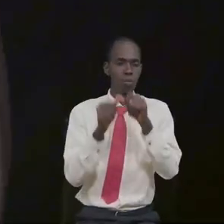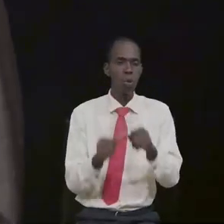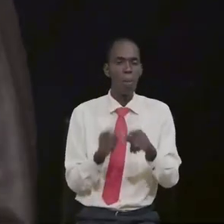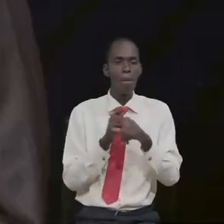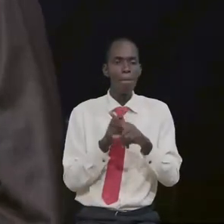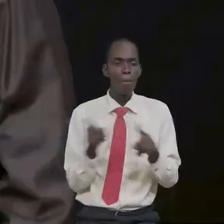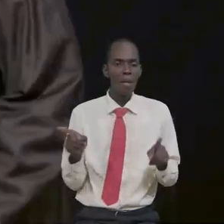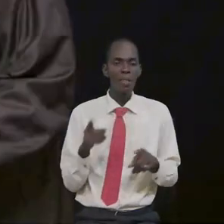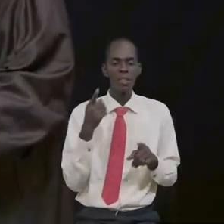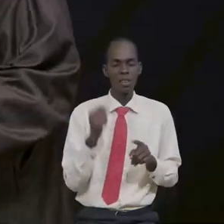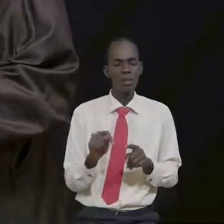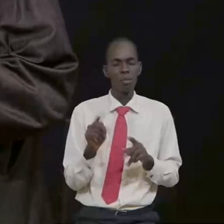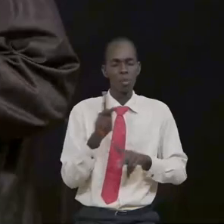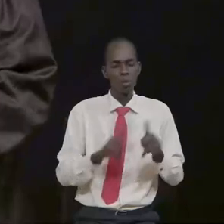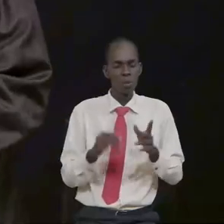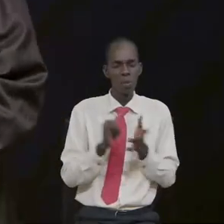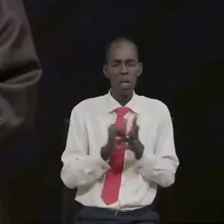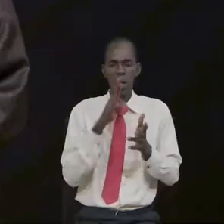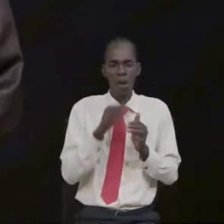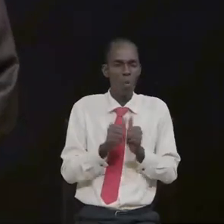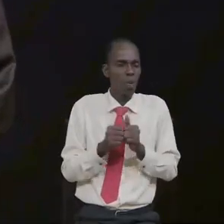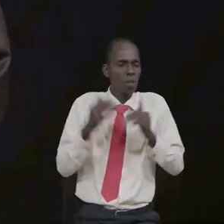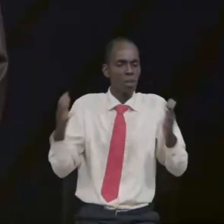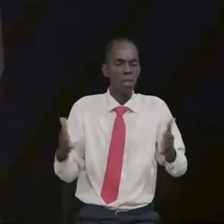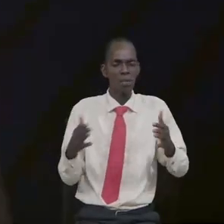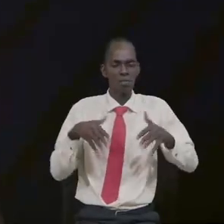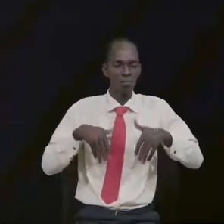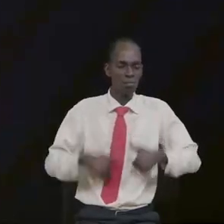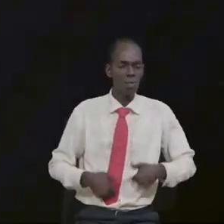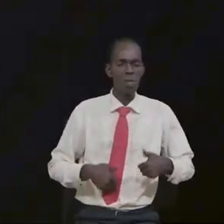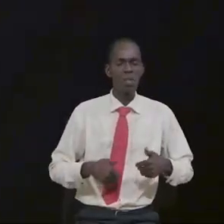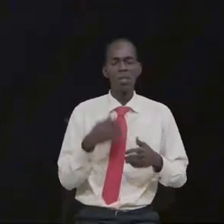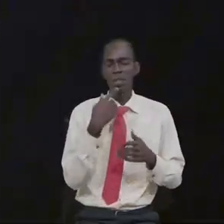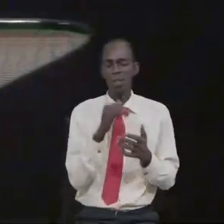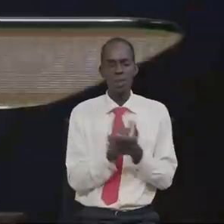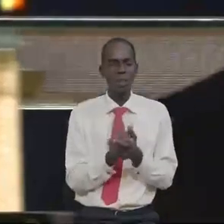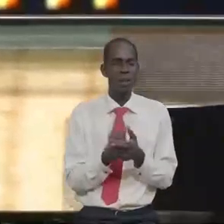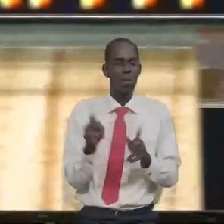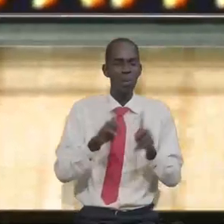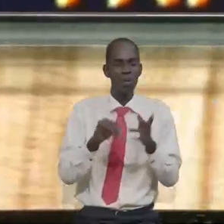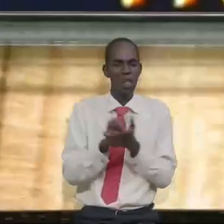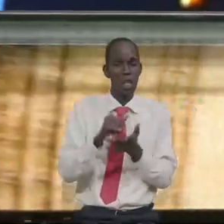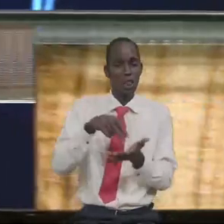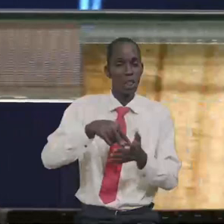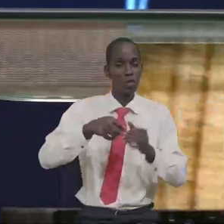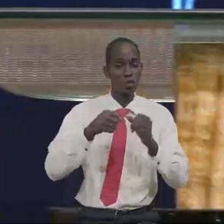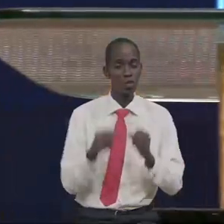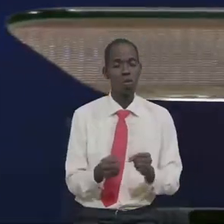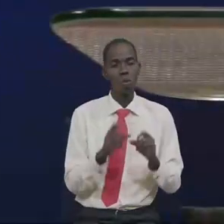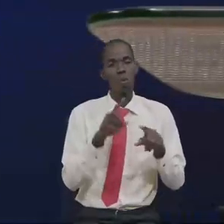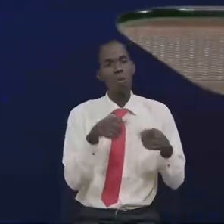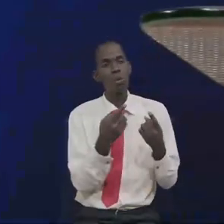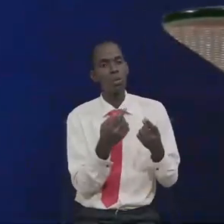venu, la persécution a continué. Mais il y a des croyants infatigables qui sont